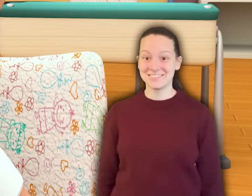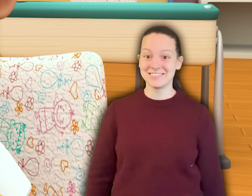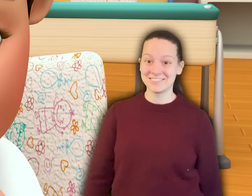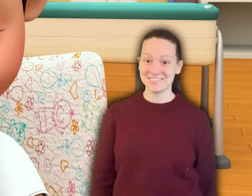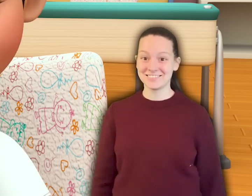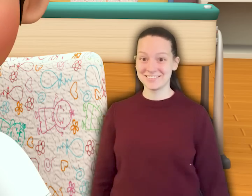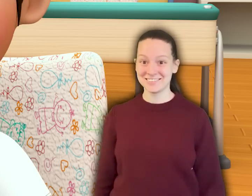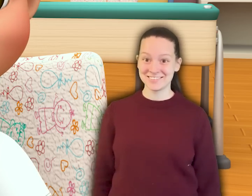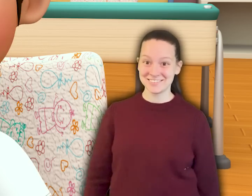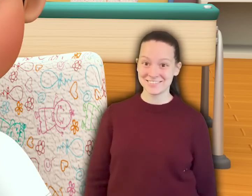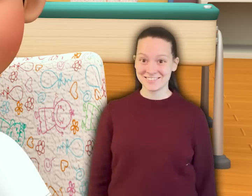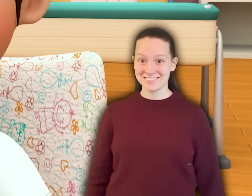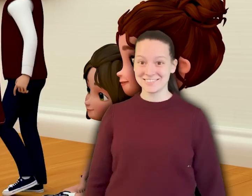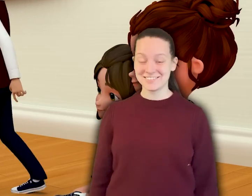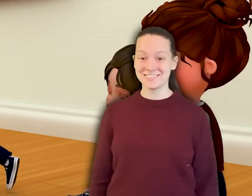shark